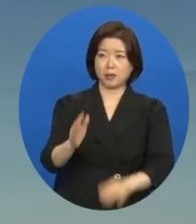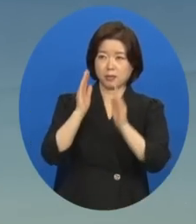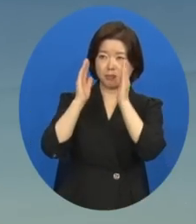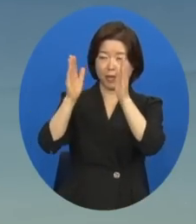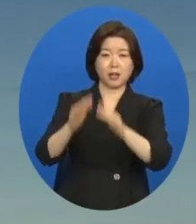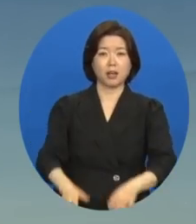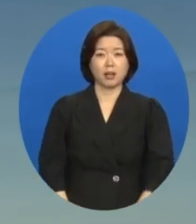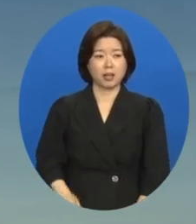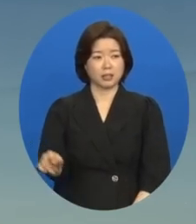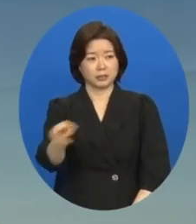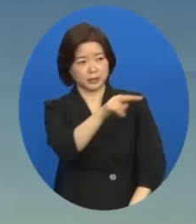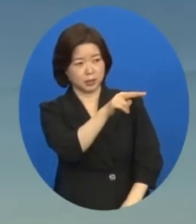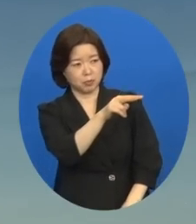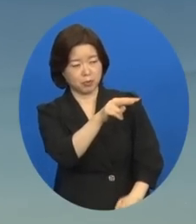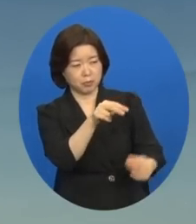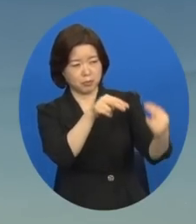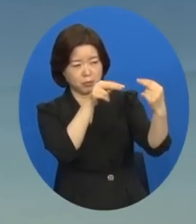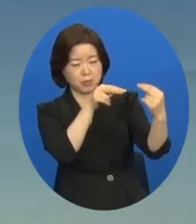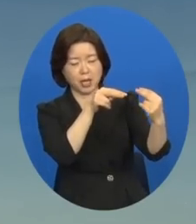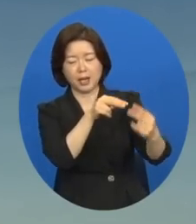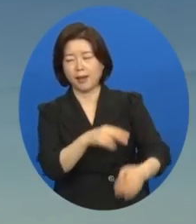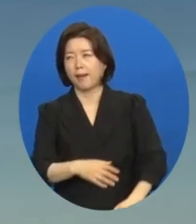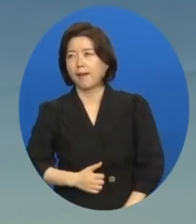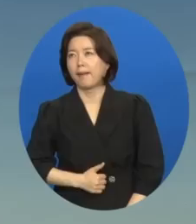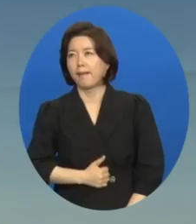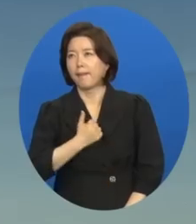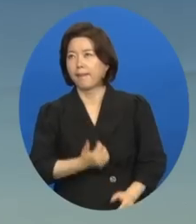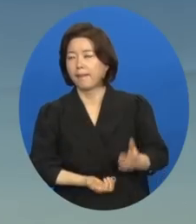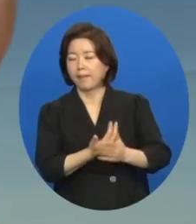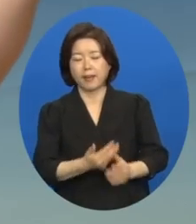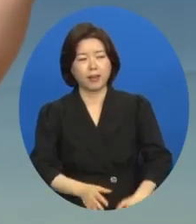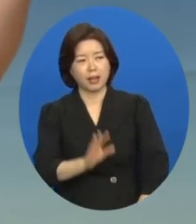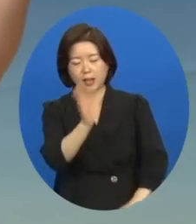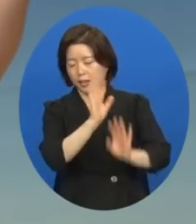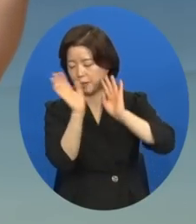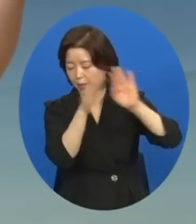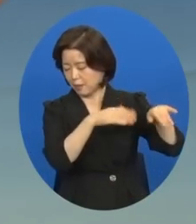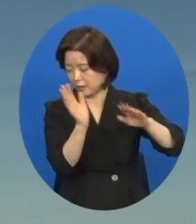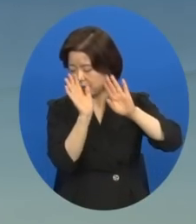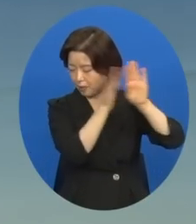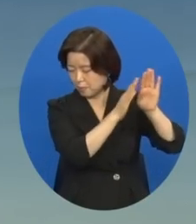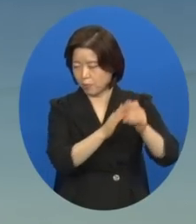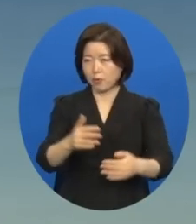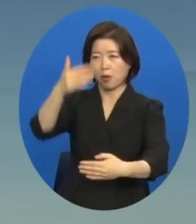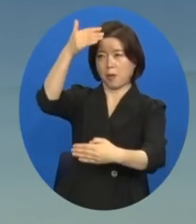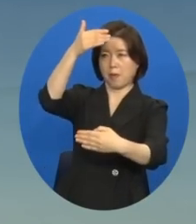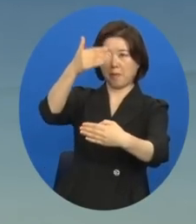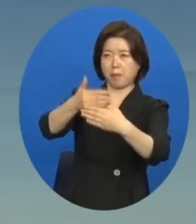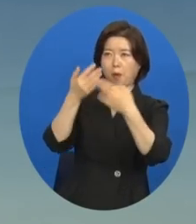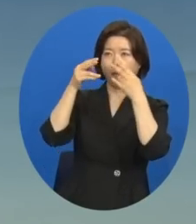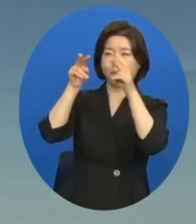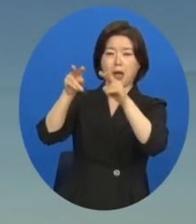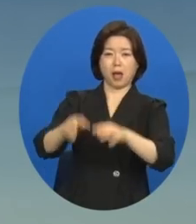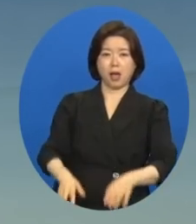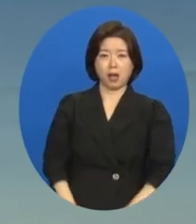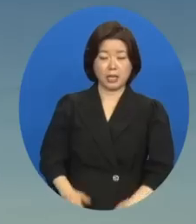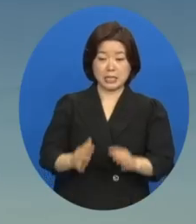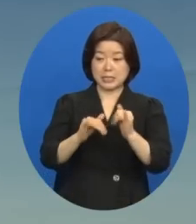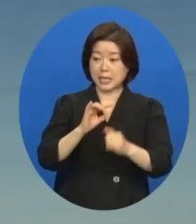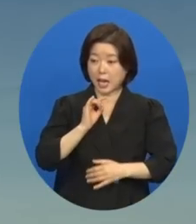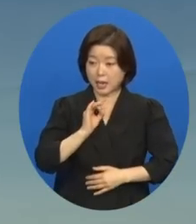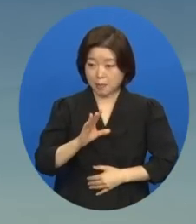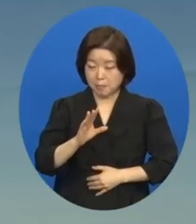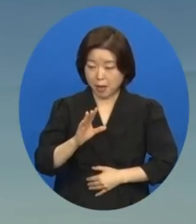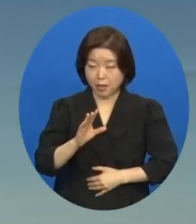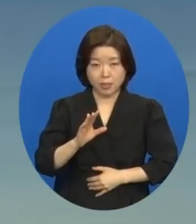그 사람 쳐다보면 또 열받거든요. 그러니까 사람 안 보려고. 그렇죠? 사람만 안 보면 되는 게 아니에요. 그